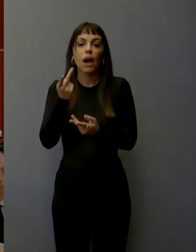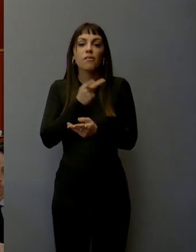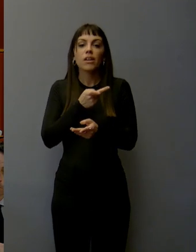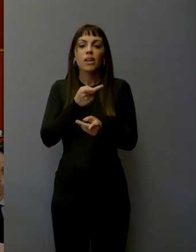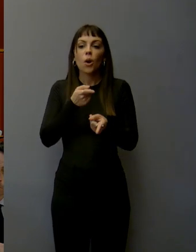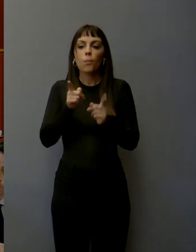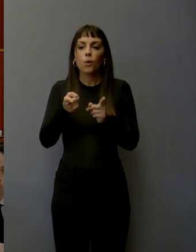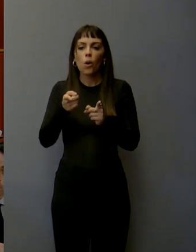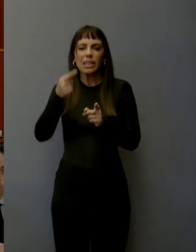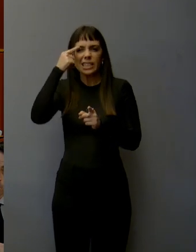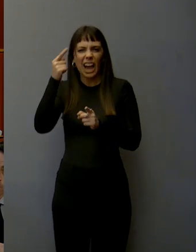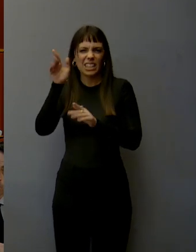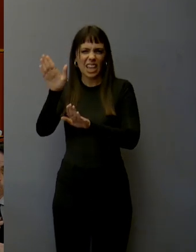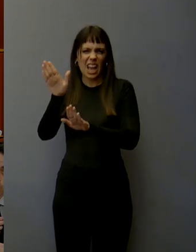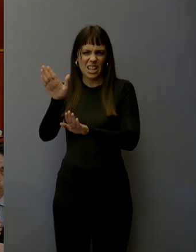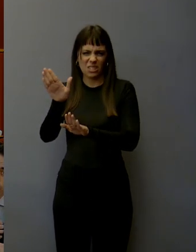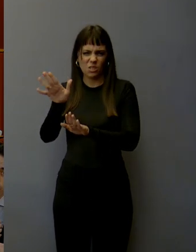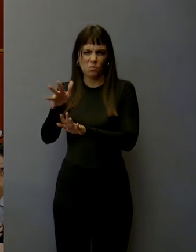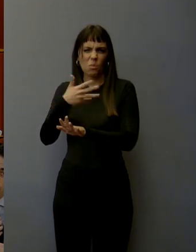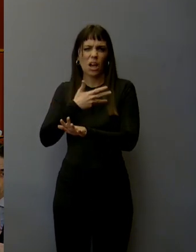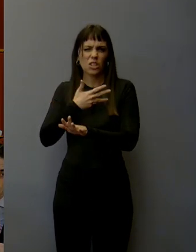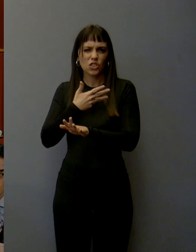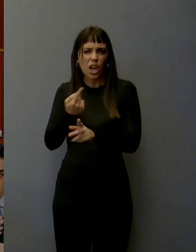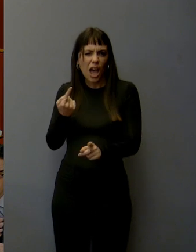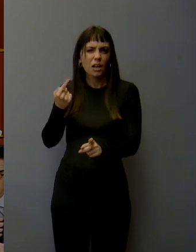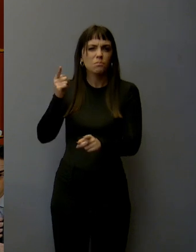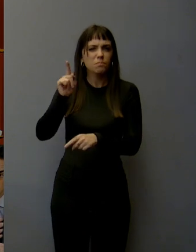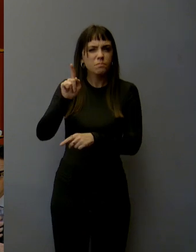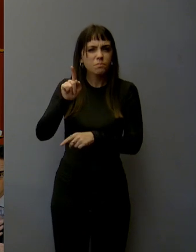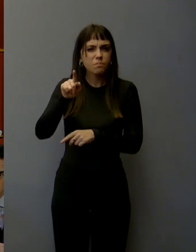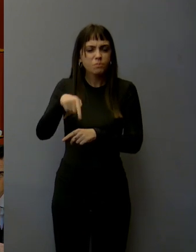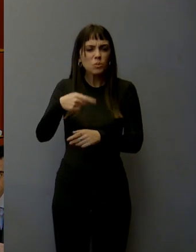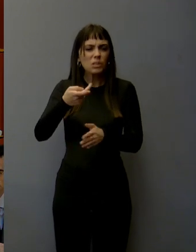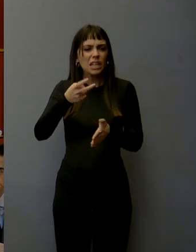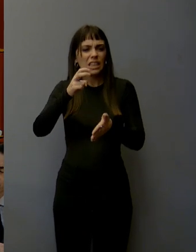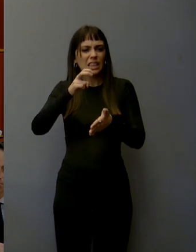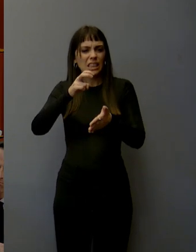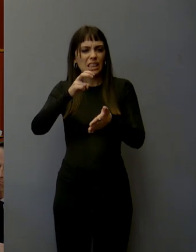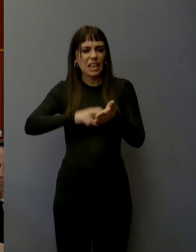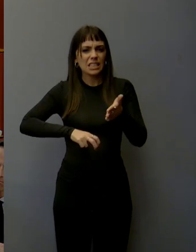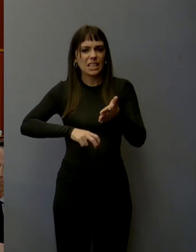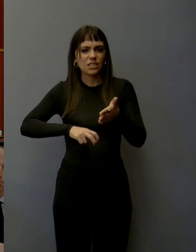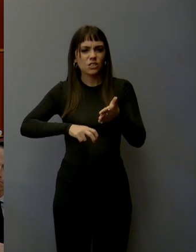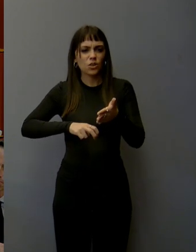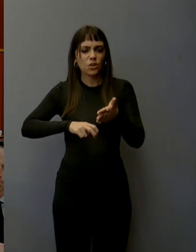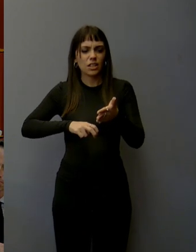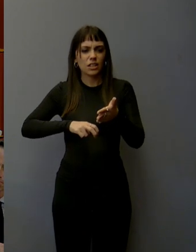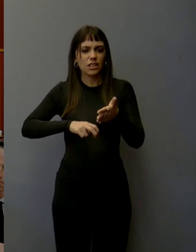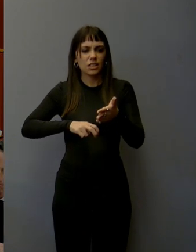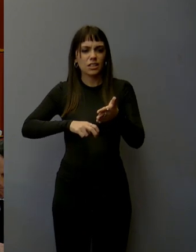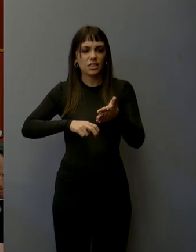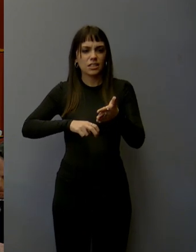anche quel dogma della nessuna tassazione senza rappresentanza un dogma del T